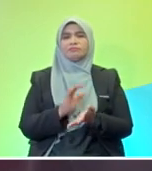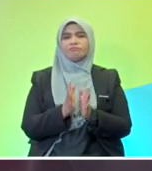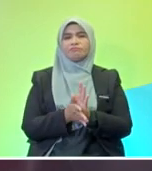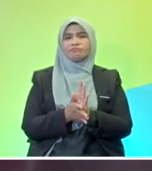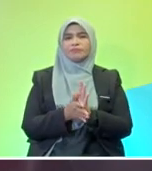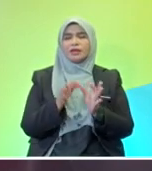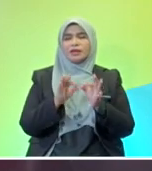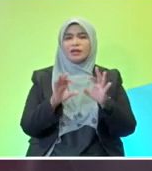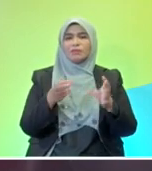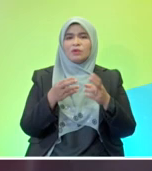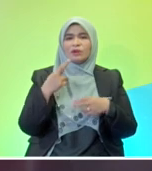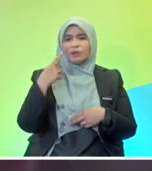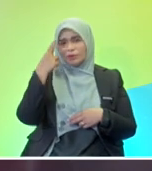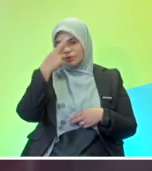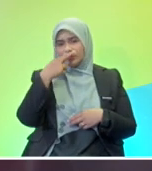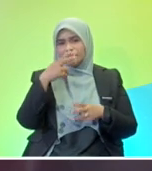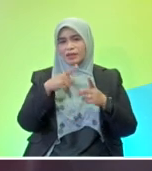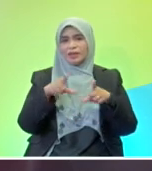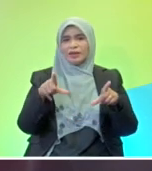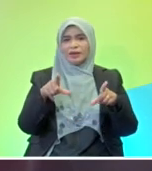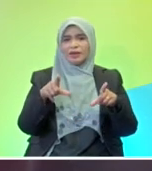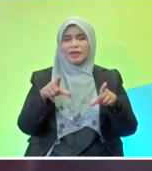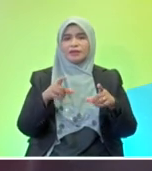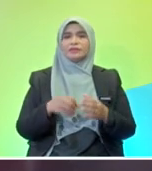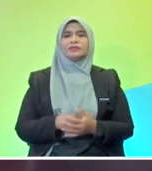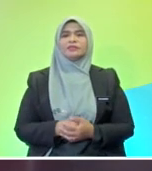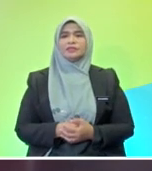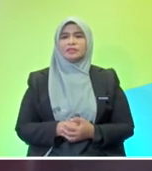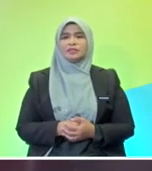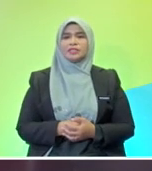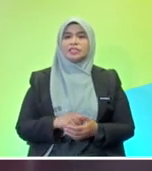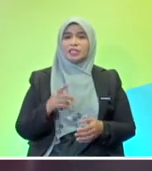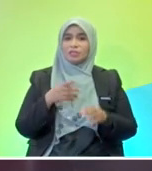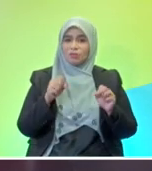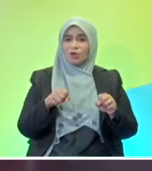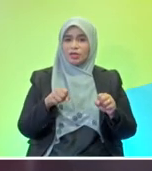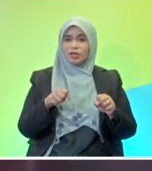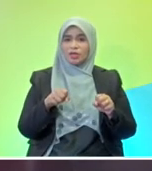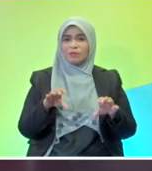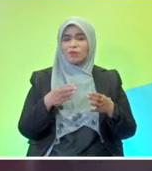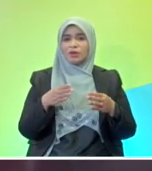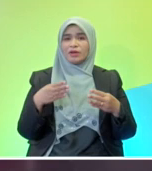lain, ada ke contoh lain cikgu untuk boneka jari? Okey, boleh tengok sini. Kita boleh buat rupa binatang.